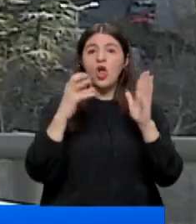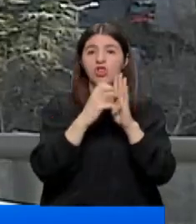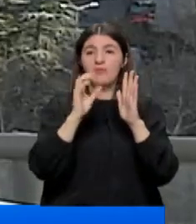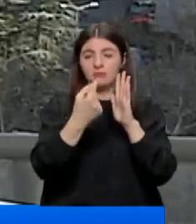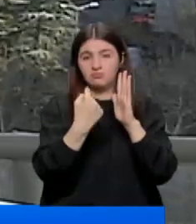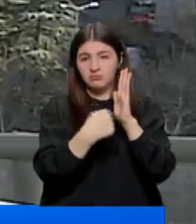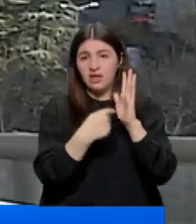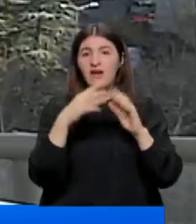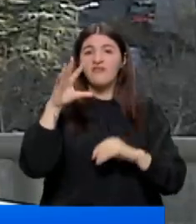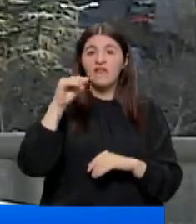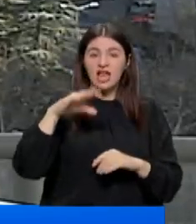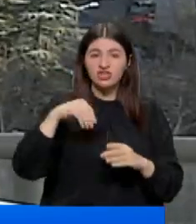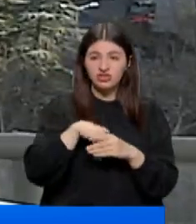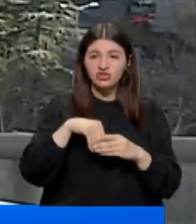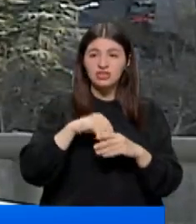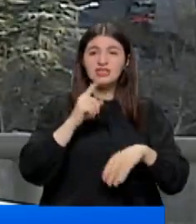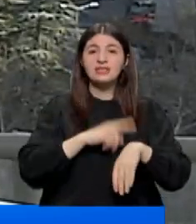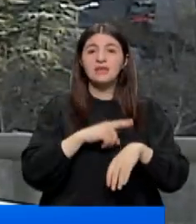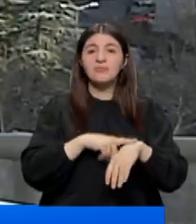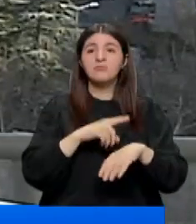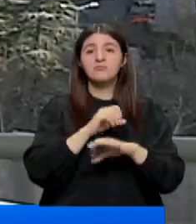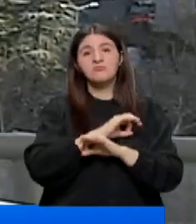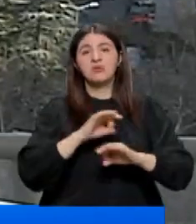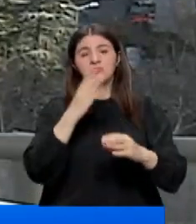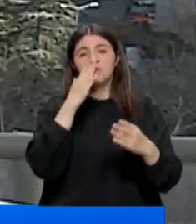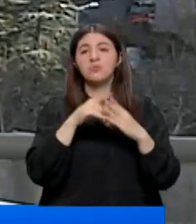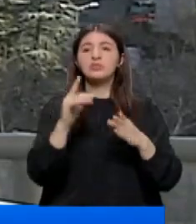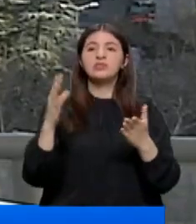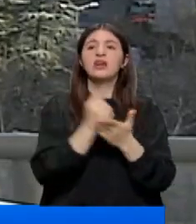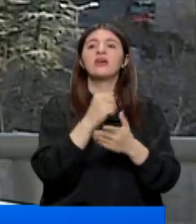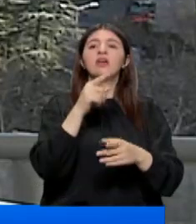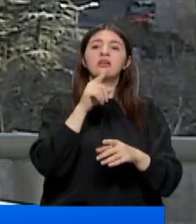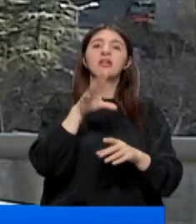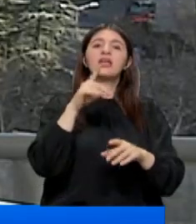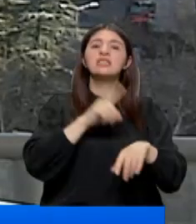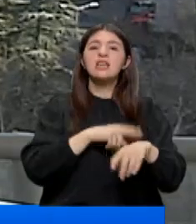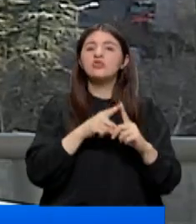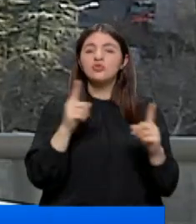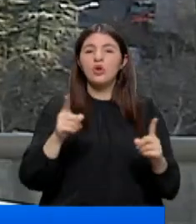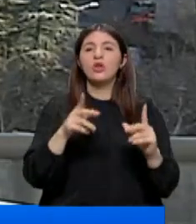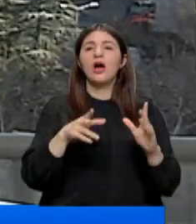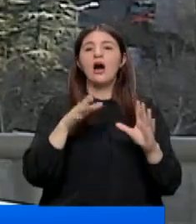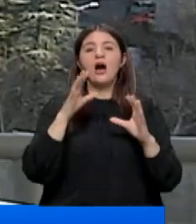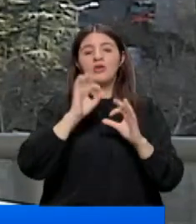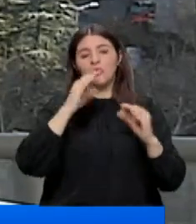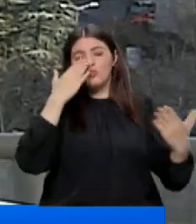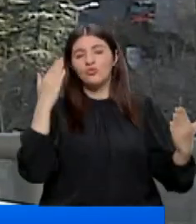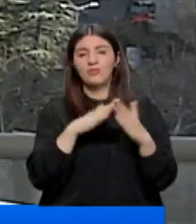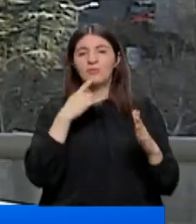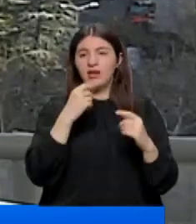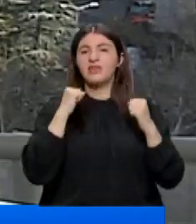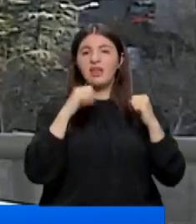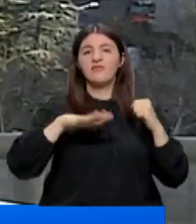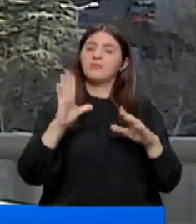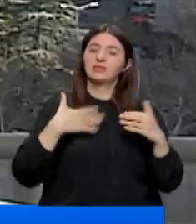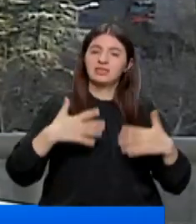altında. Fener için sezona bedel. Hani bu galibiyet Fener için sezona bedel olarak adlandırılmış. Hani taraftar